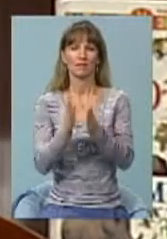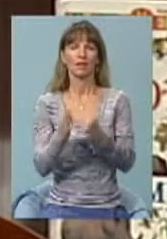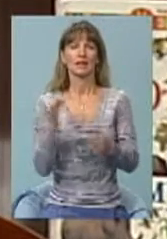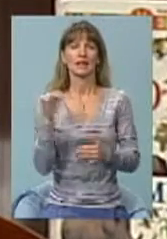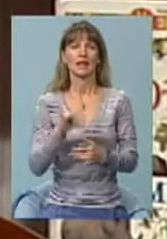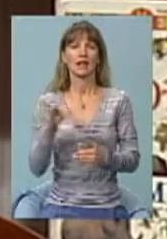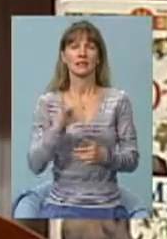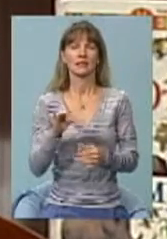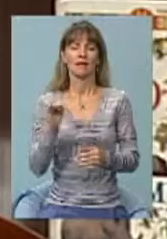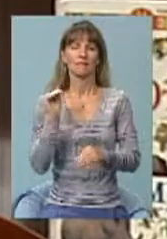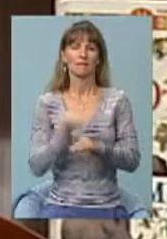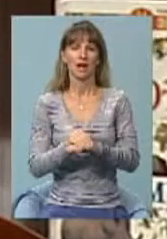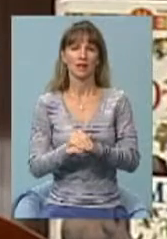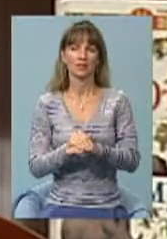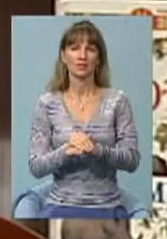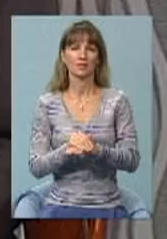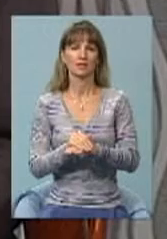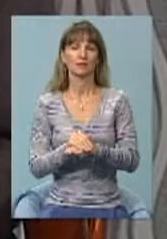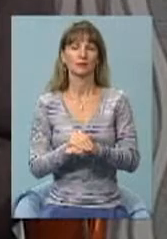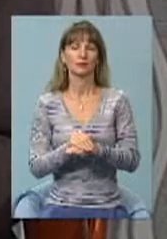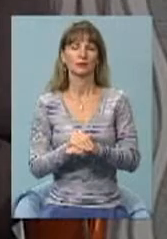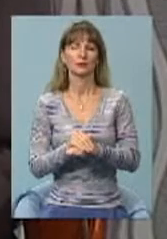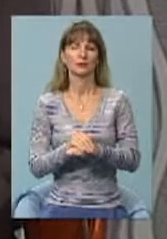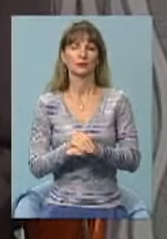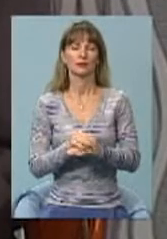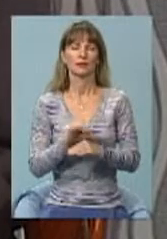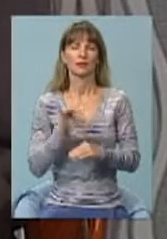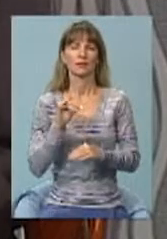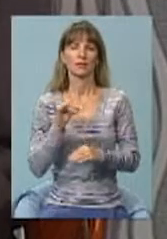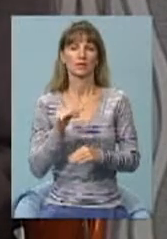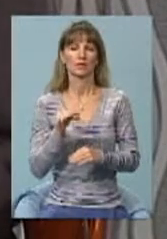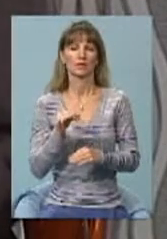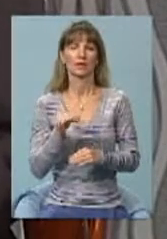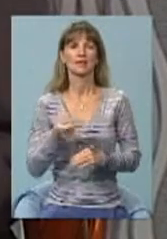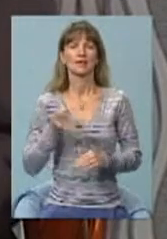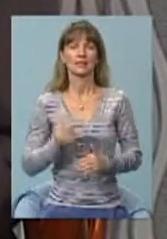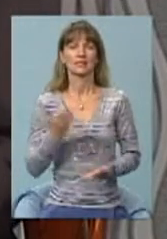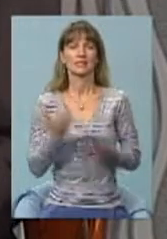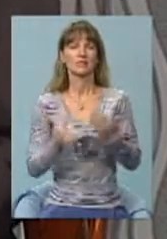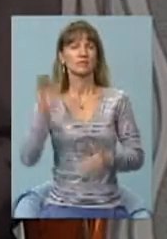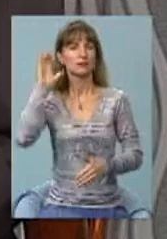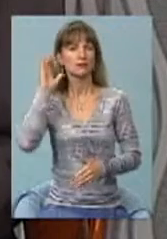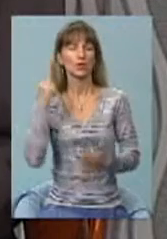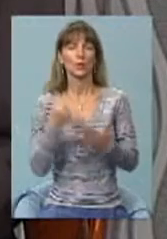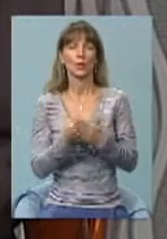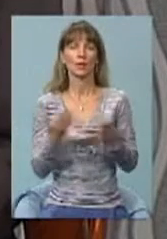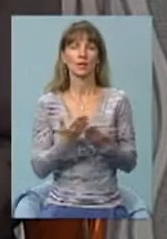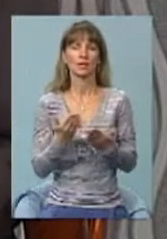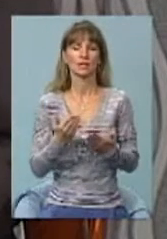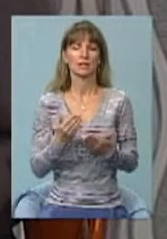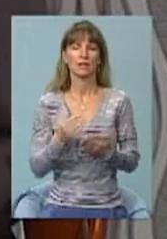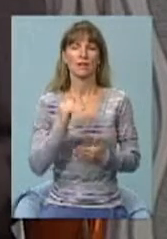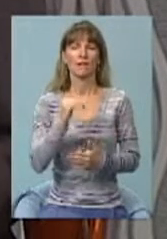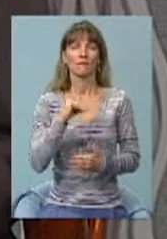факти, якісь... Ну, для жизни полезно. Дійсно, якщо дослухаючись до якихось певних таких